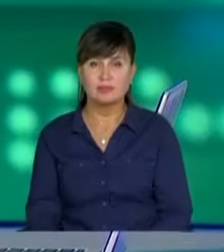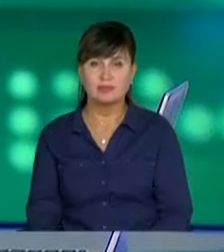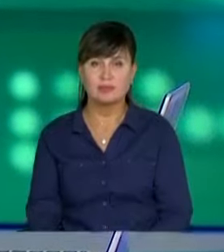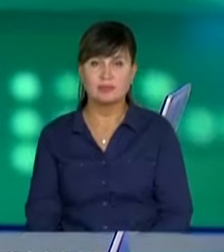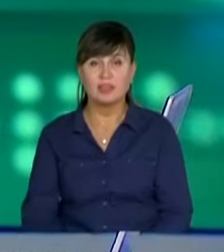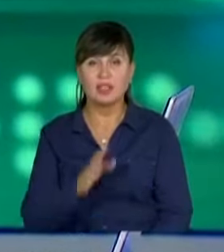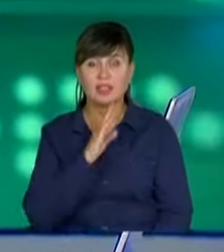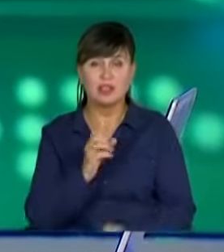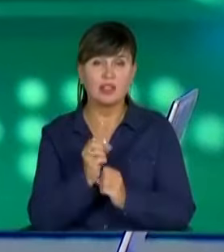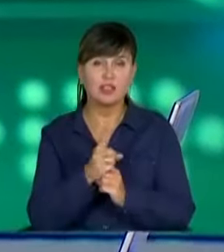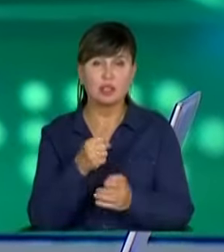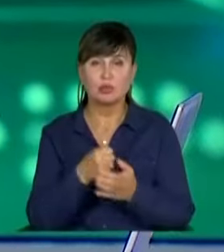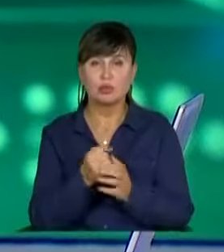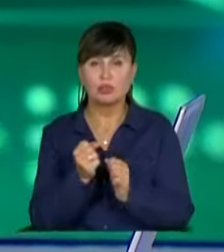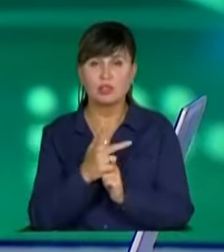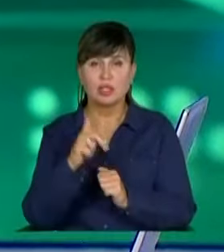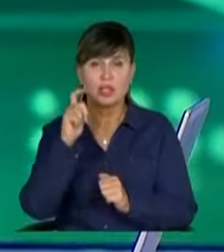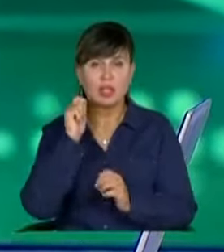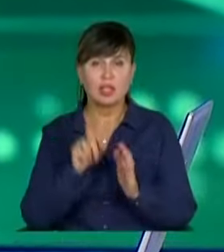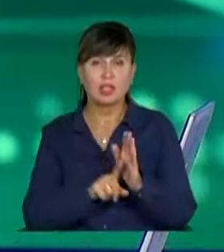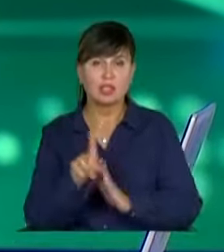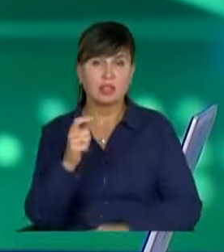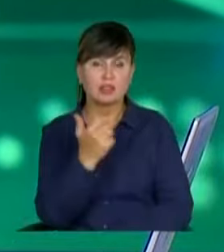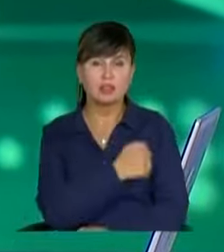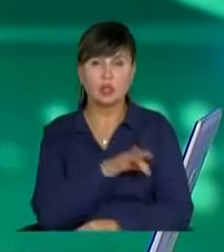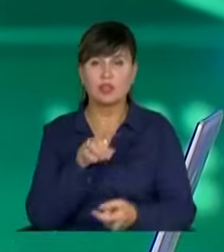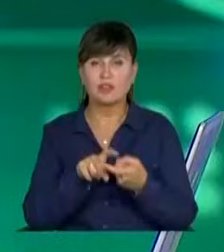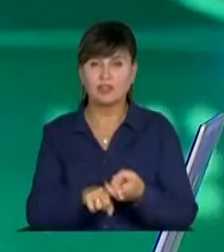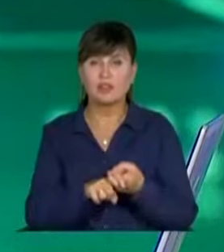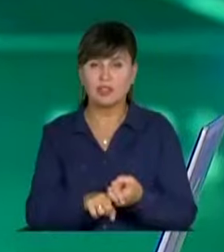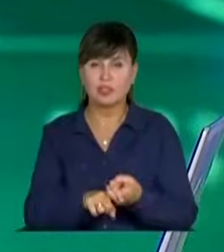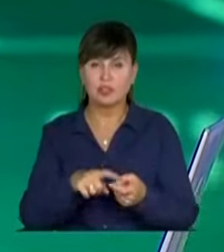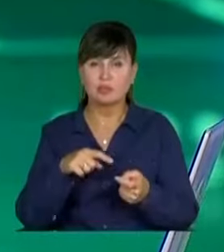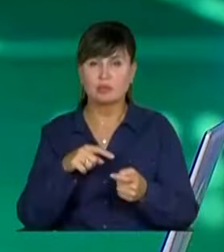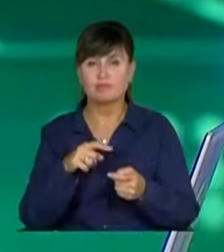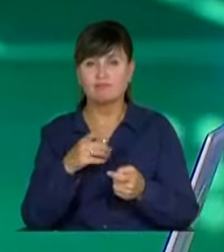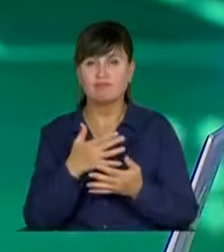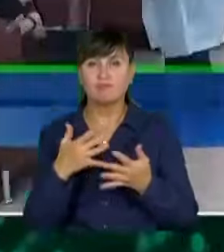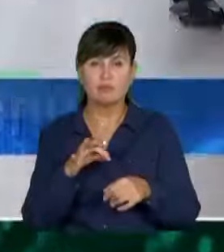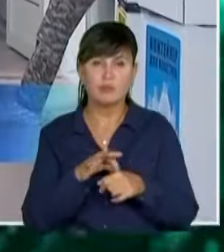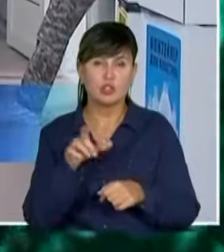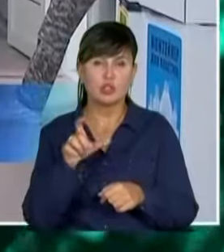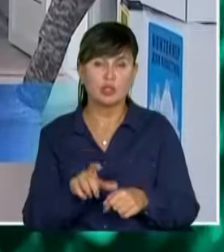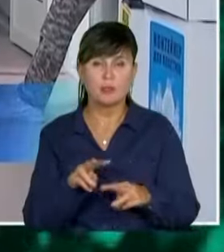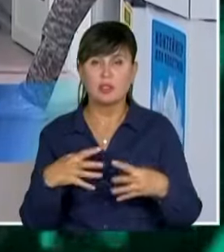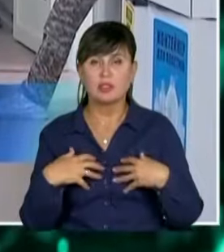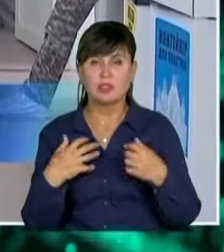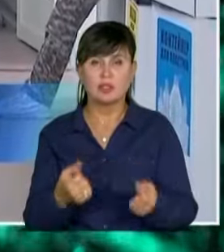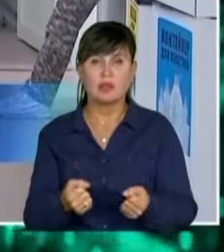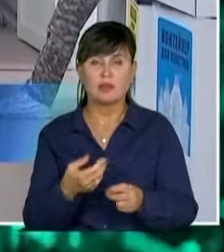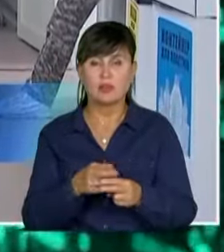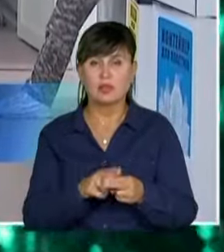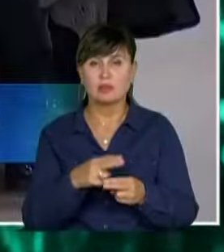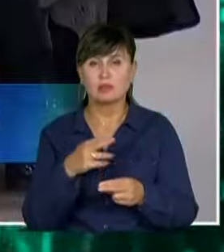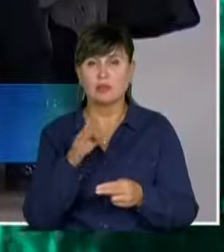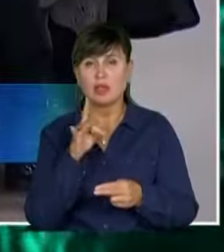девочек с 11 до 13 лет начали вакцинировать от вируса папилломы человека эта болезнь по информации Минздрава являются предвестником